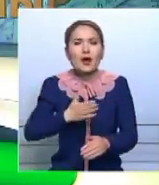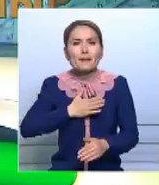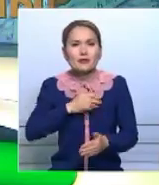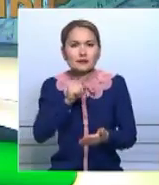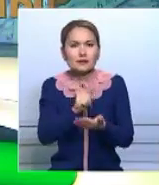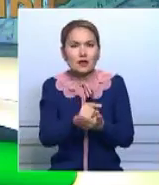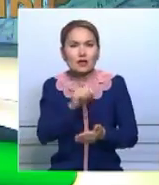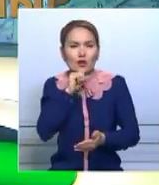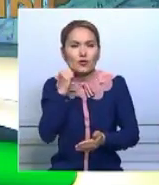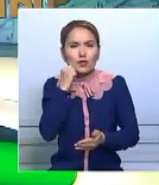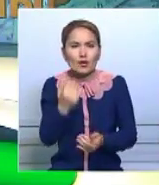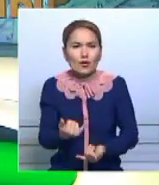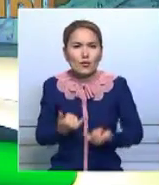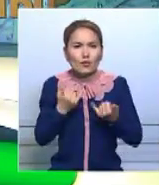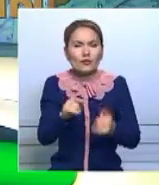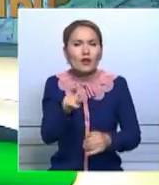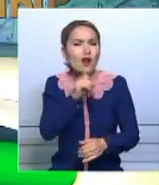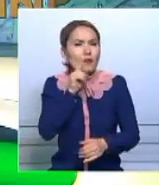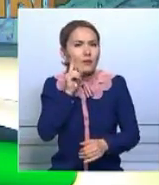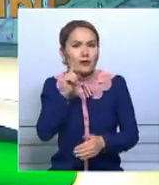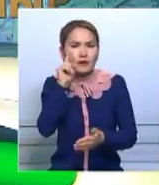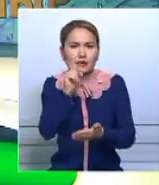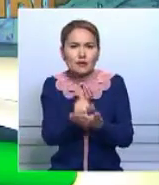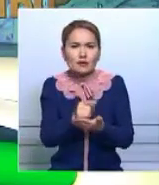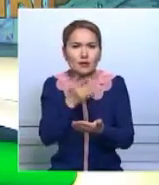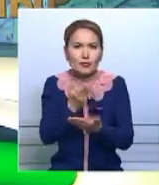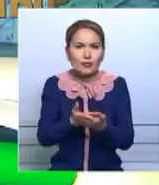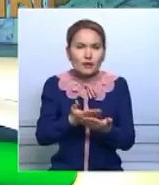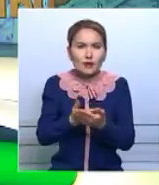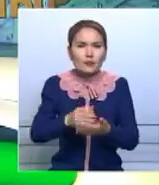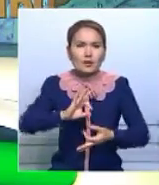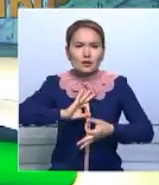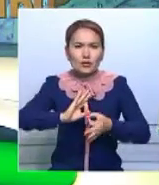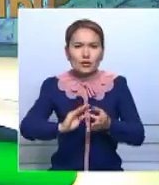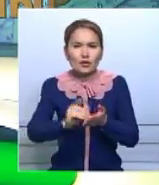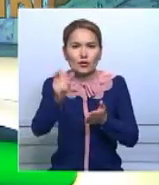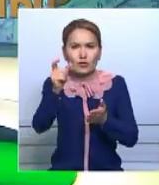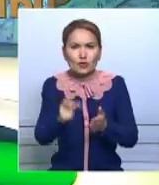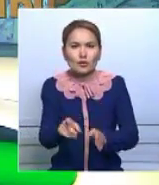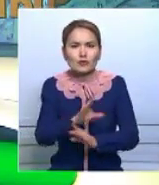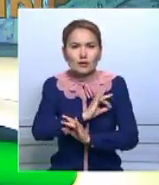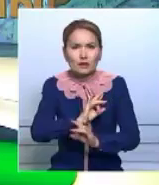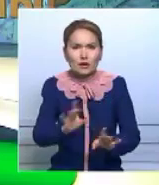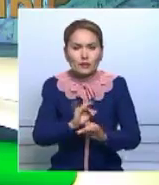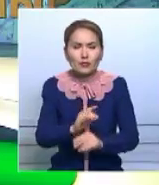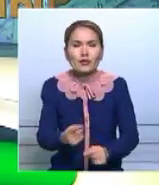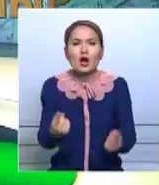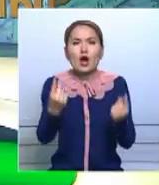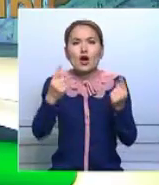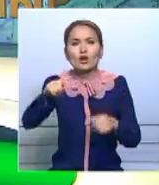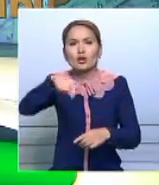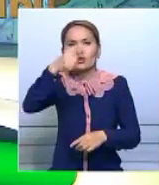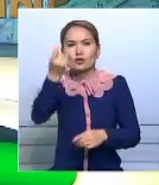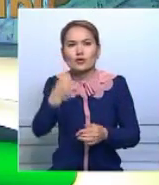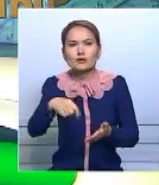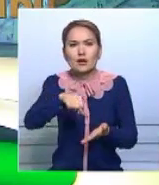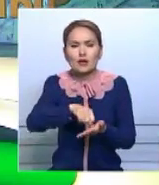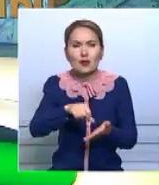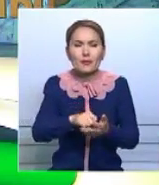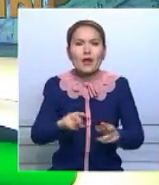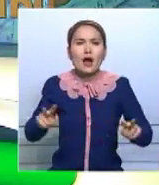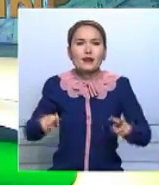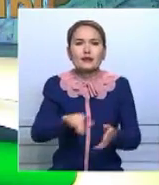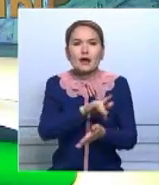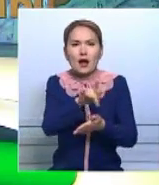ерліктерін есте сақтау өскелең ұрпақтың ұлағатты парызы. Тілшіміз Зарига Ташенова Ұлы Отан соғысының ардагерлері. Астаналық